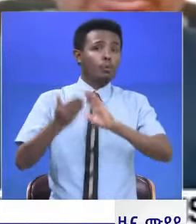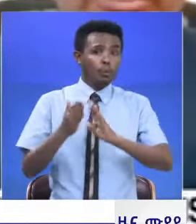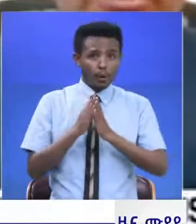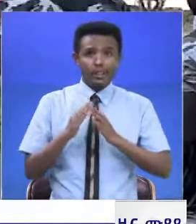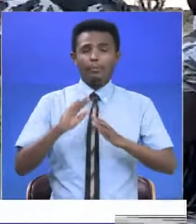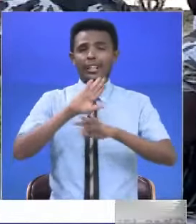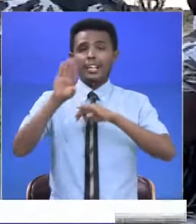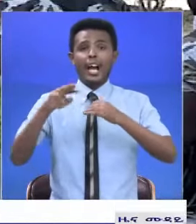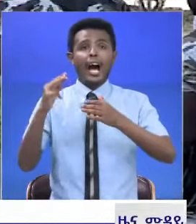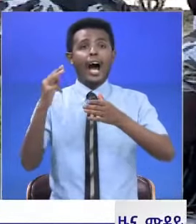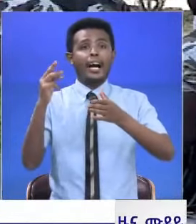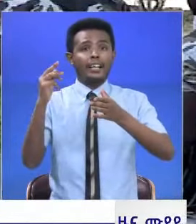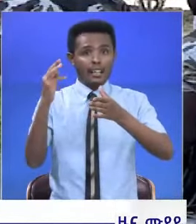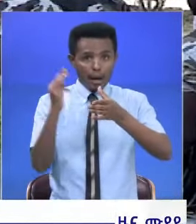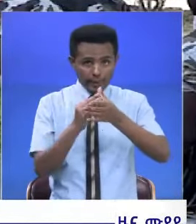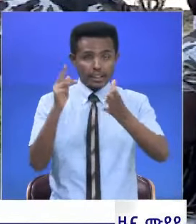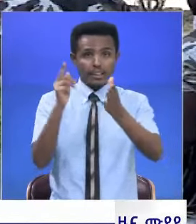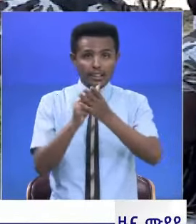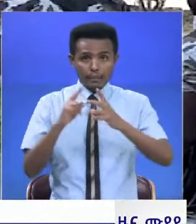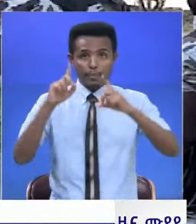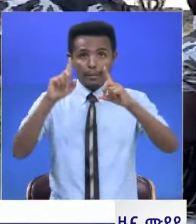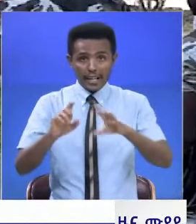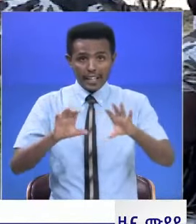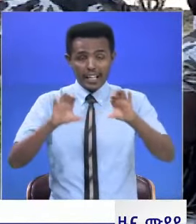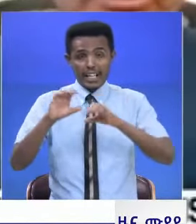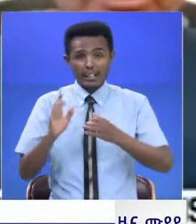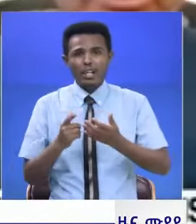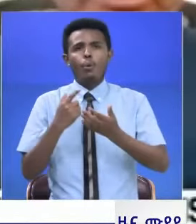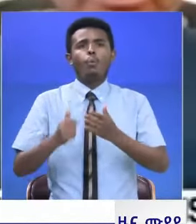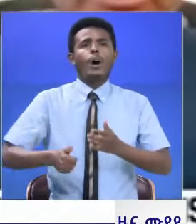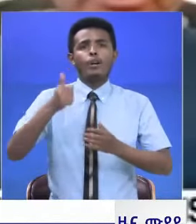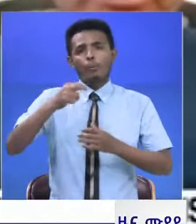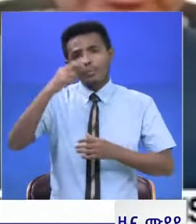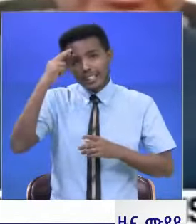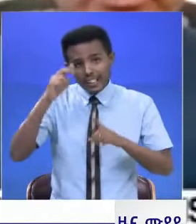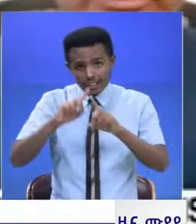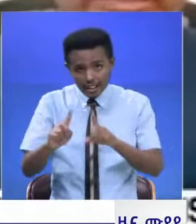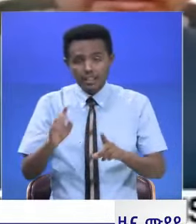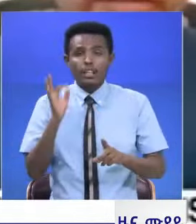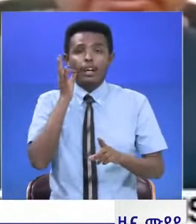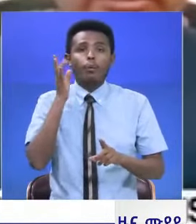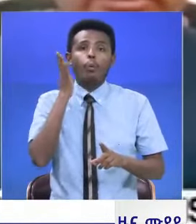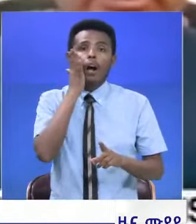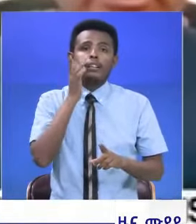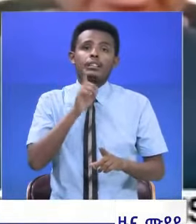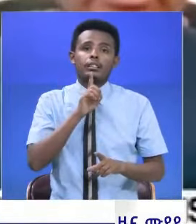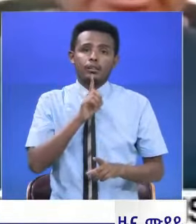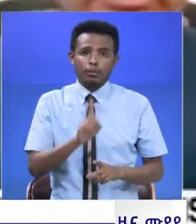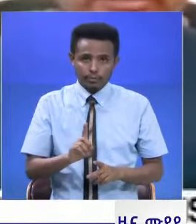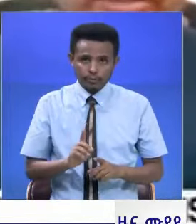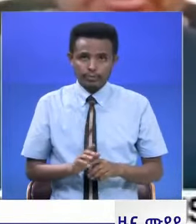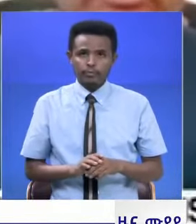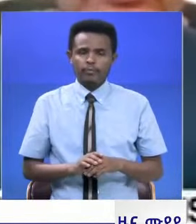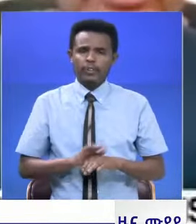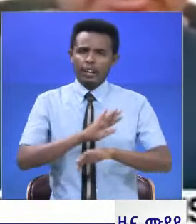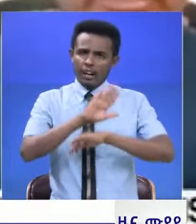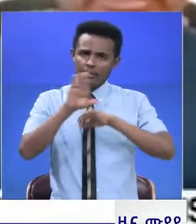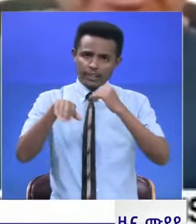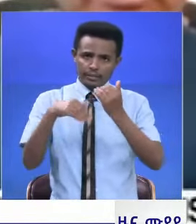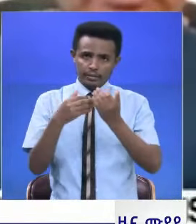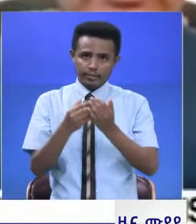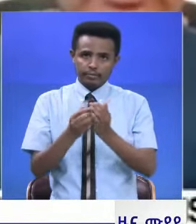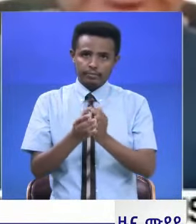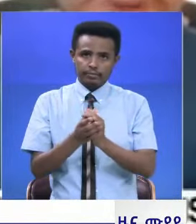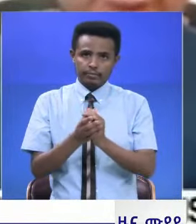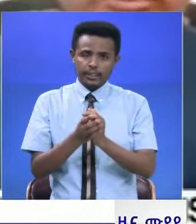ላይ ይገኛል። መታወቅ ያለበት ለዚህ ሁሉ ችግር ዋናው ምክንያት ህወሃት ነው። Everything happened because of